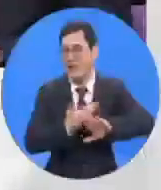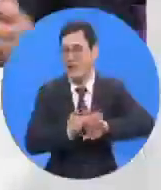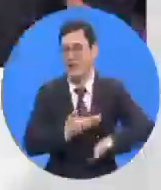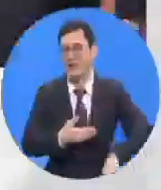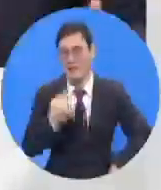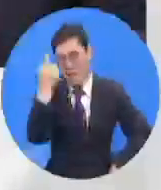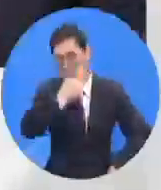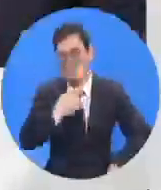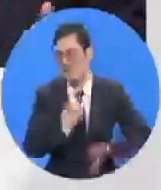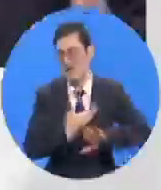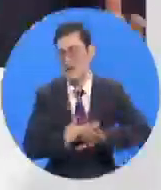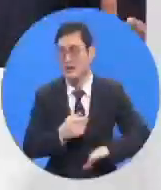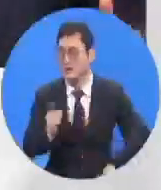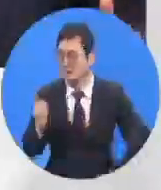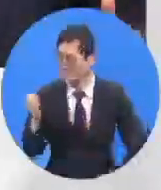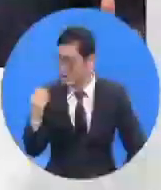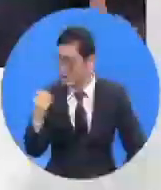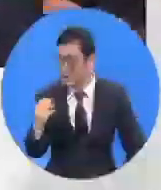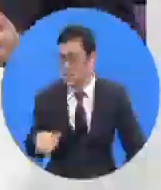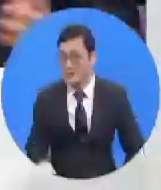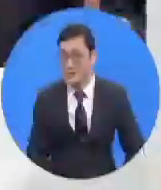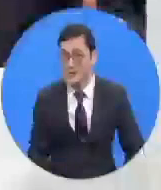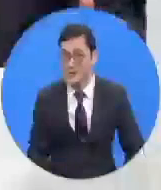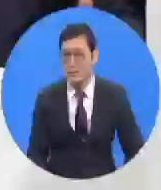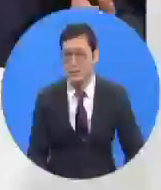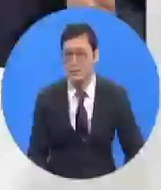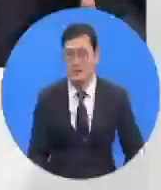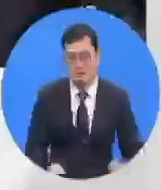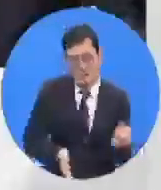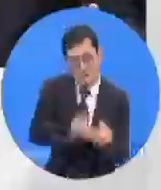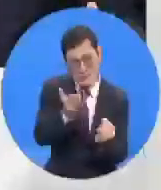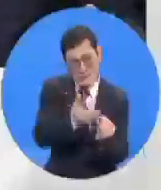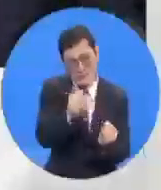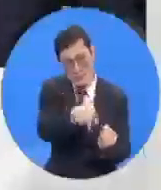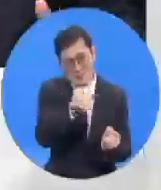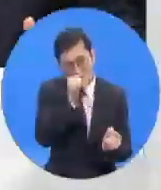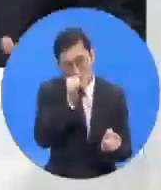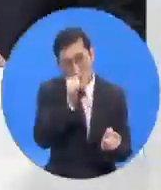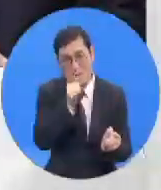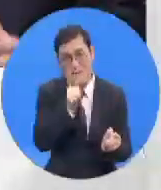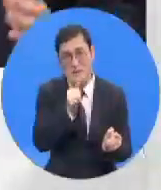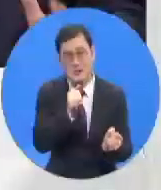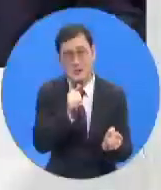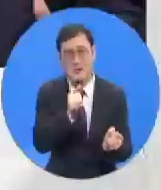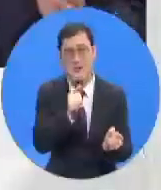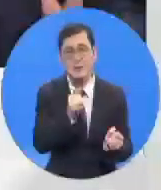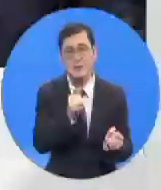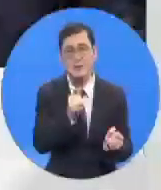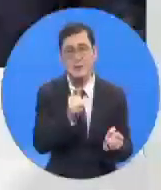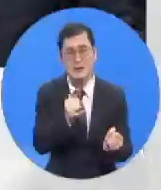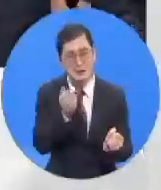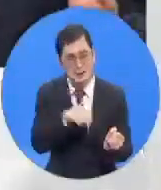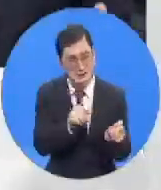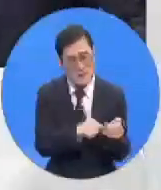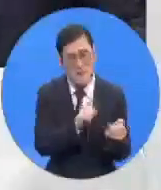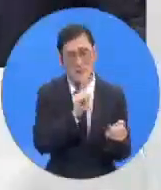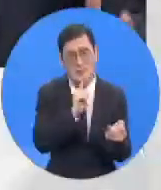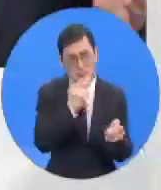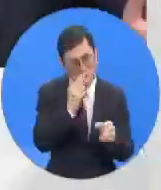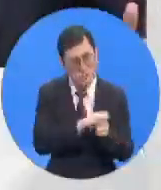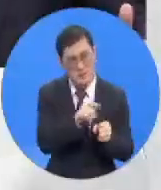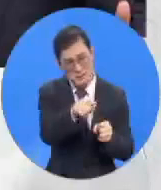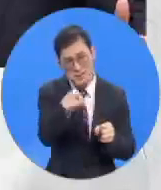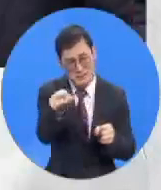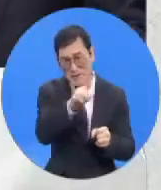피해자가 고소가 있는데 그런 것들이 공소시효가 지나서 처벌이 안 됐어요. 결과적으로 검찰이 뭉개기 수사, 시간 끌기